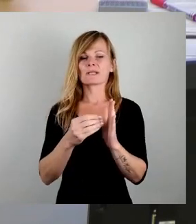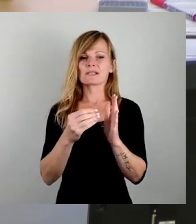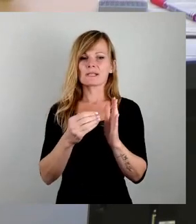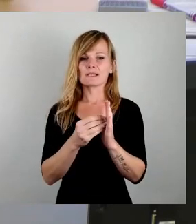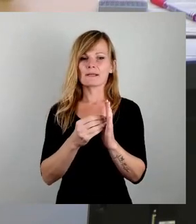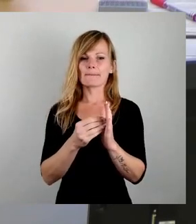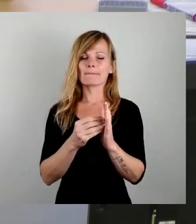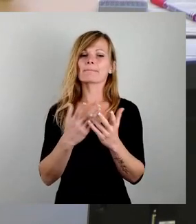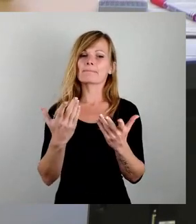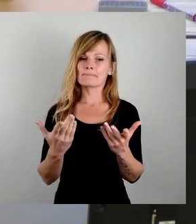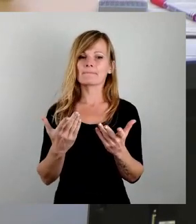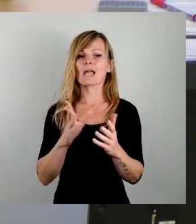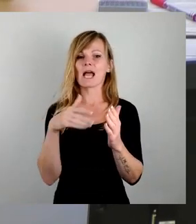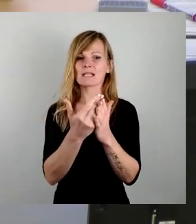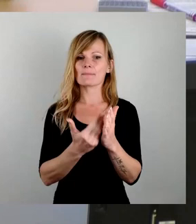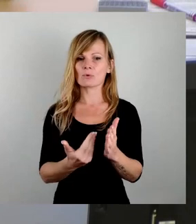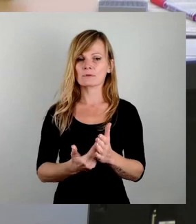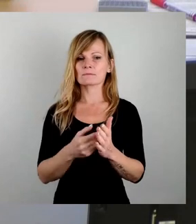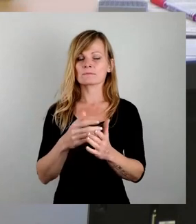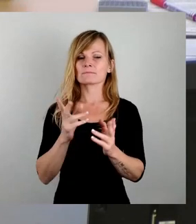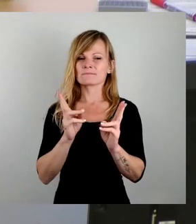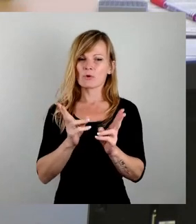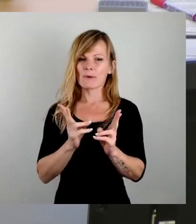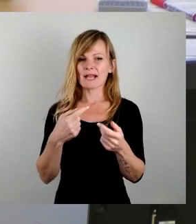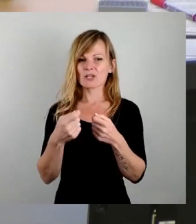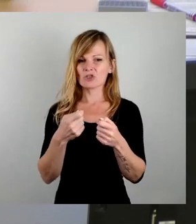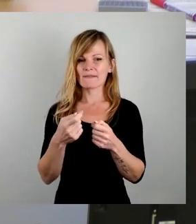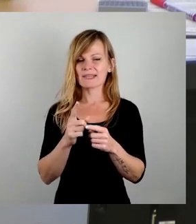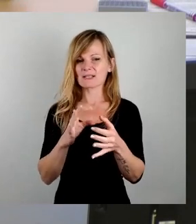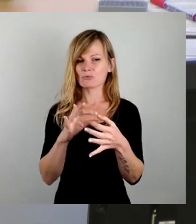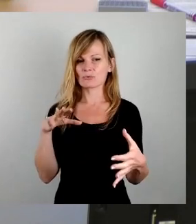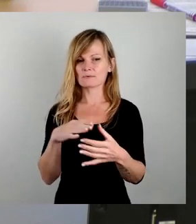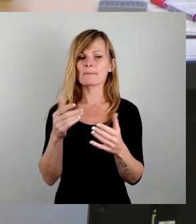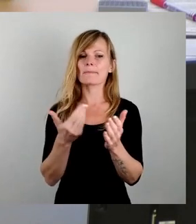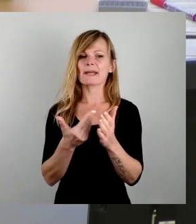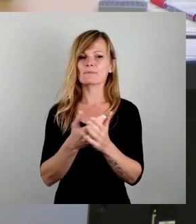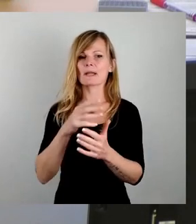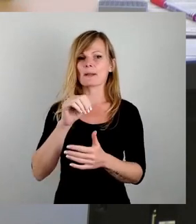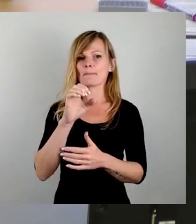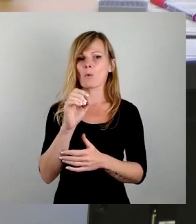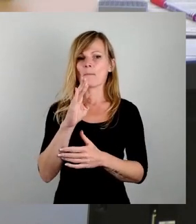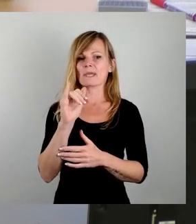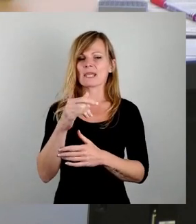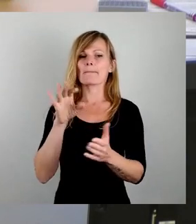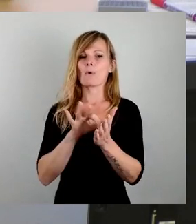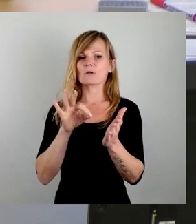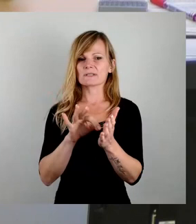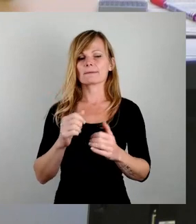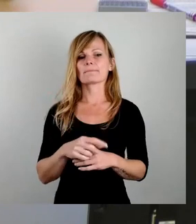zu tun haben. Beispielsweise die Mobipunkte. Es sind, und das kam bitte noch